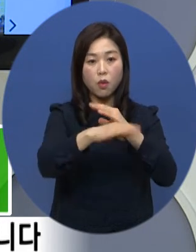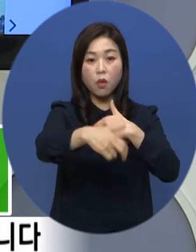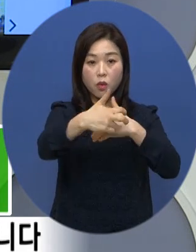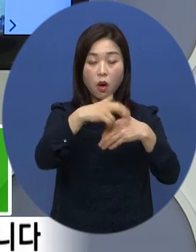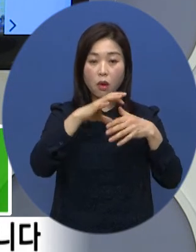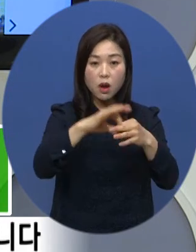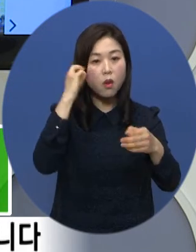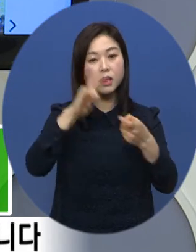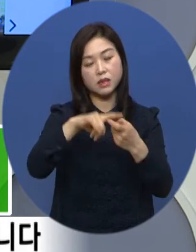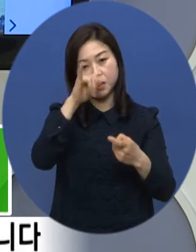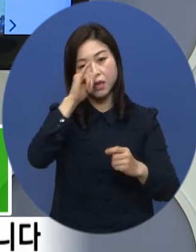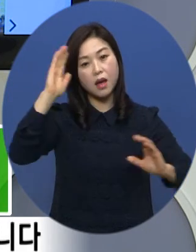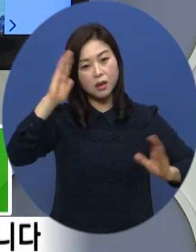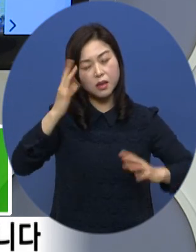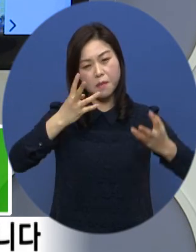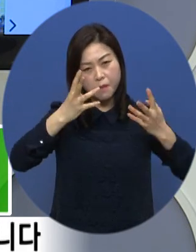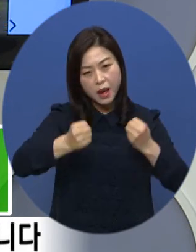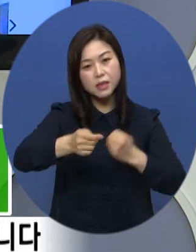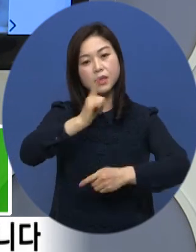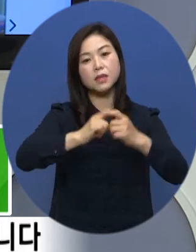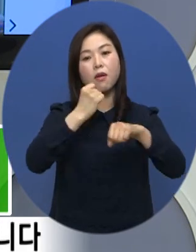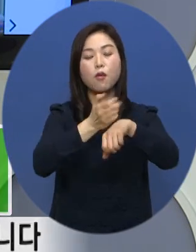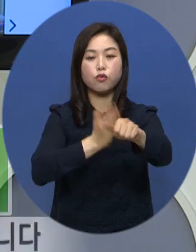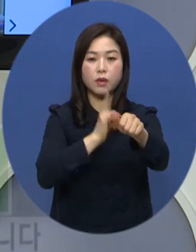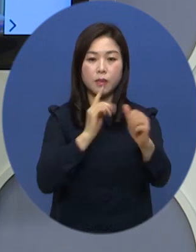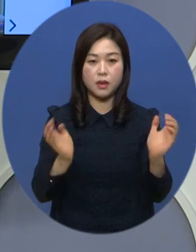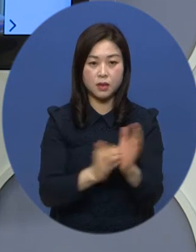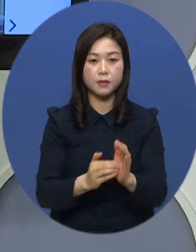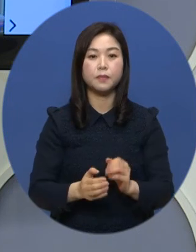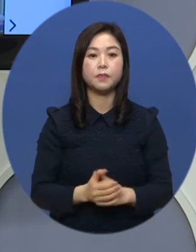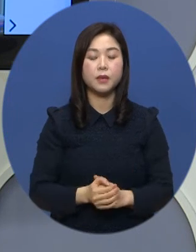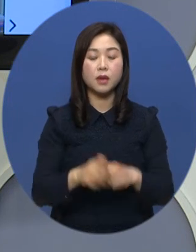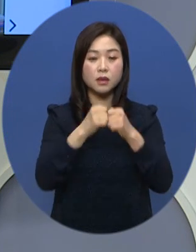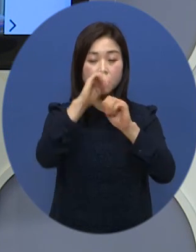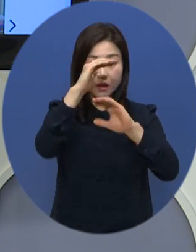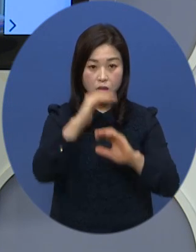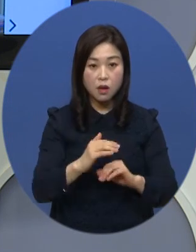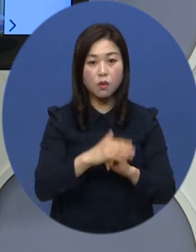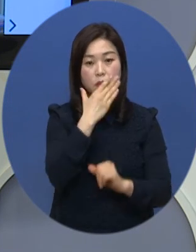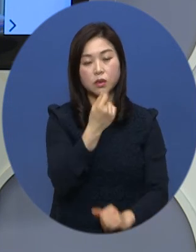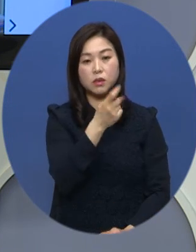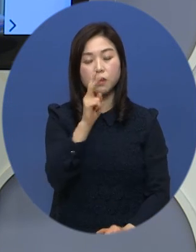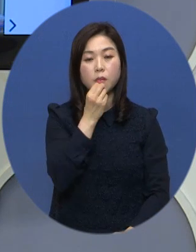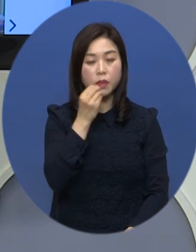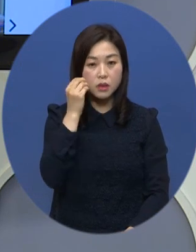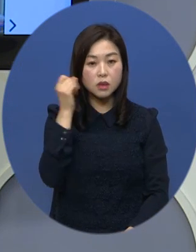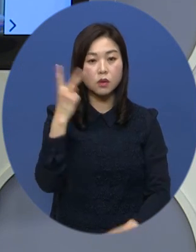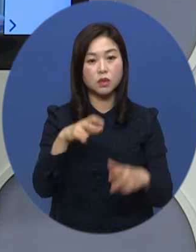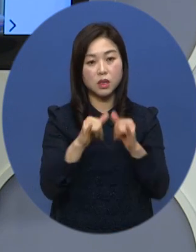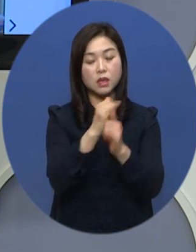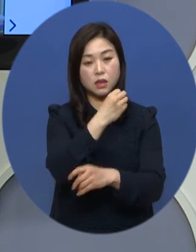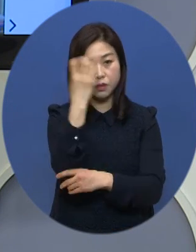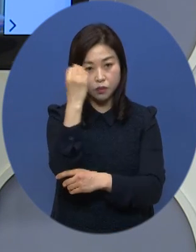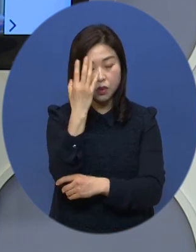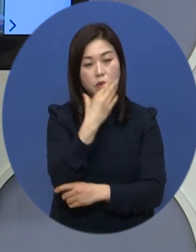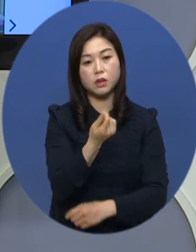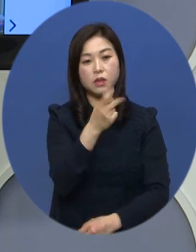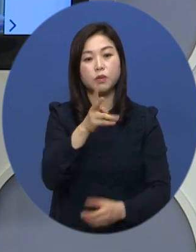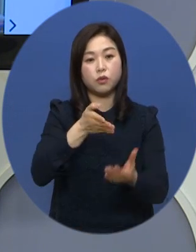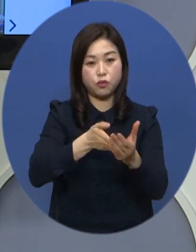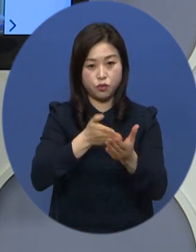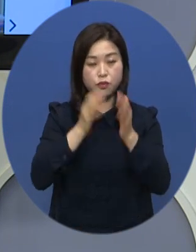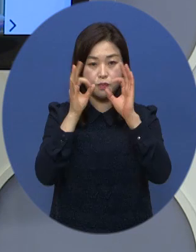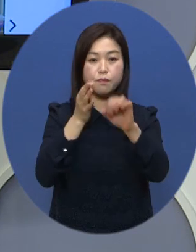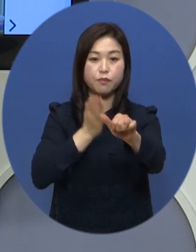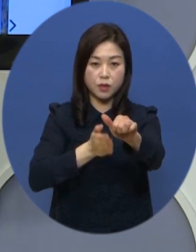많이 지원해 주길 바란다 고 말했습니다 이밖에 자세한 사항은 왜 pr 뉴스 홈페이지와 장애인 신문 복지 탭이 뉴스를